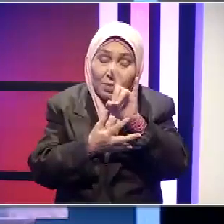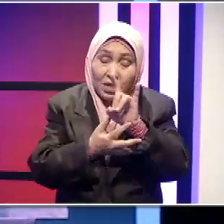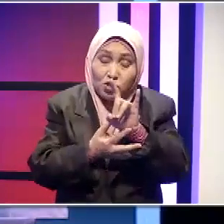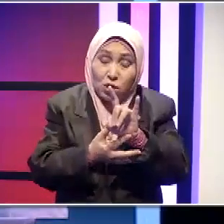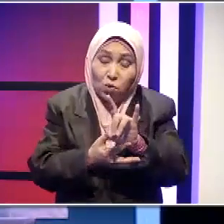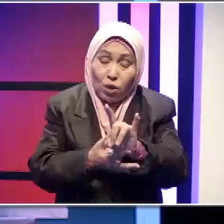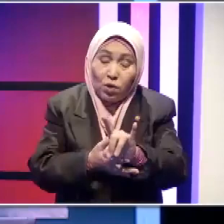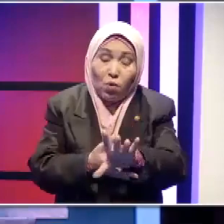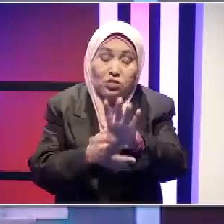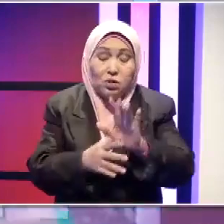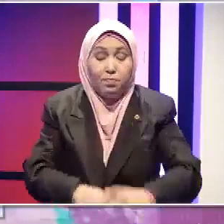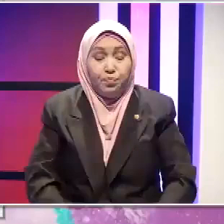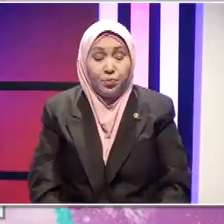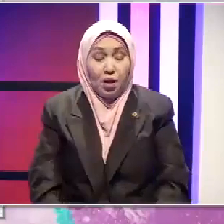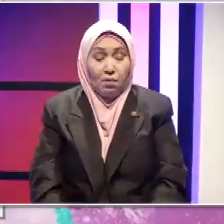nirojim